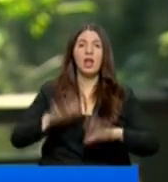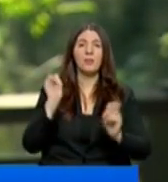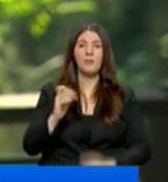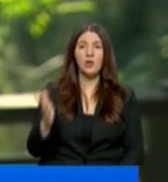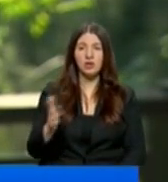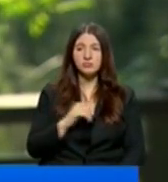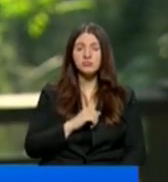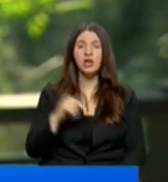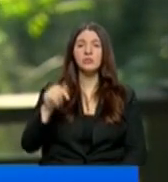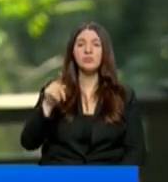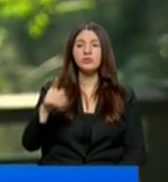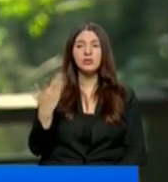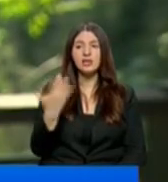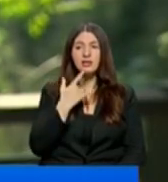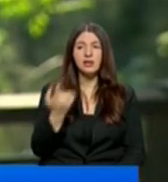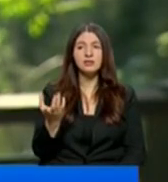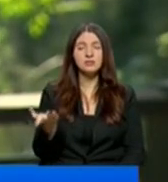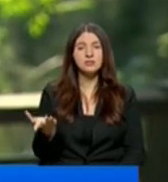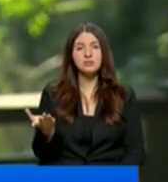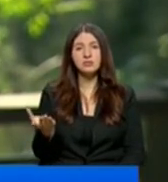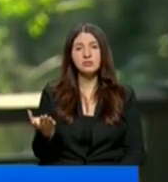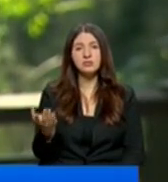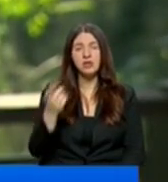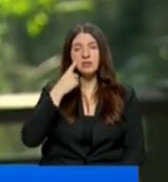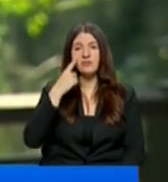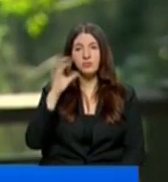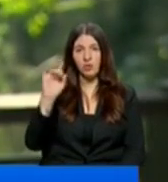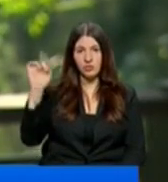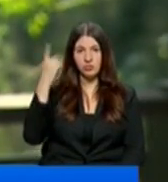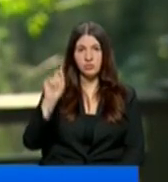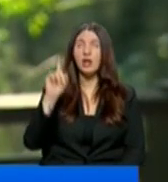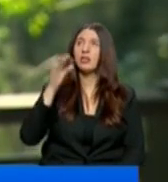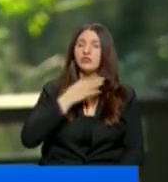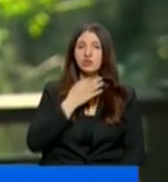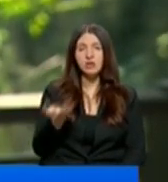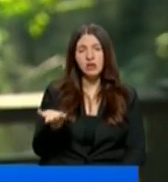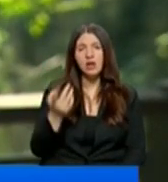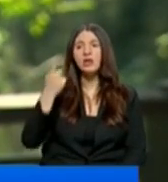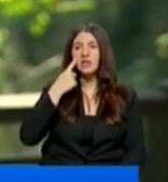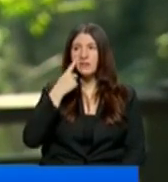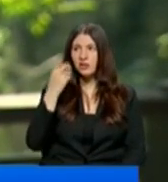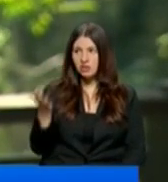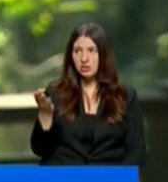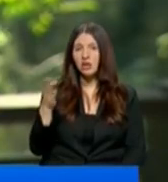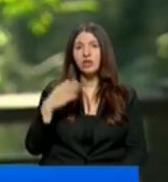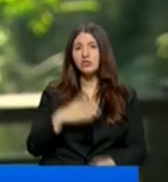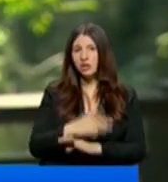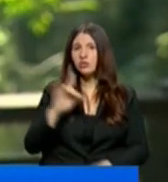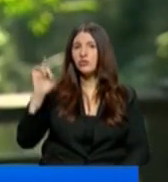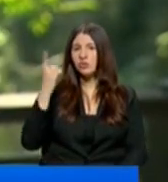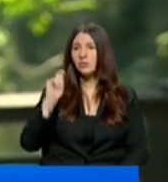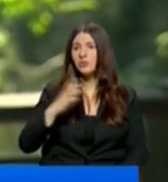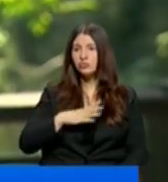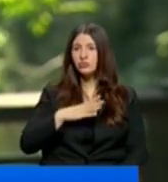yapıyorlar. Şimdi buna ne denebilir? Devlet böyle mi yönetilir Allah aşkına? Ya devleti gerçekten de